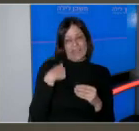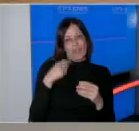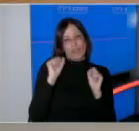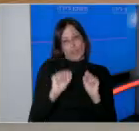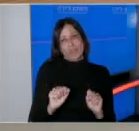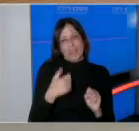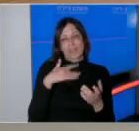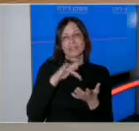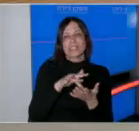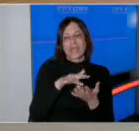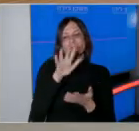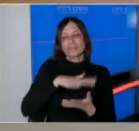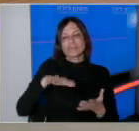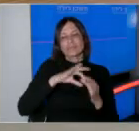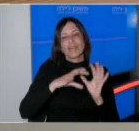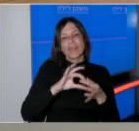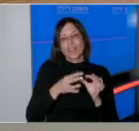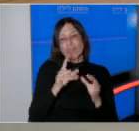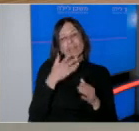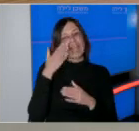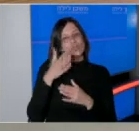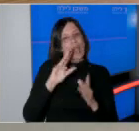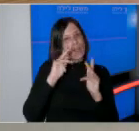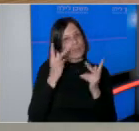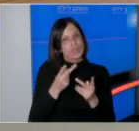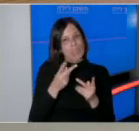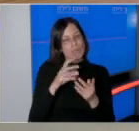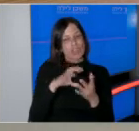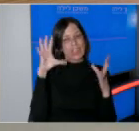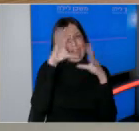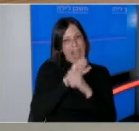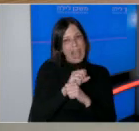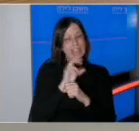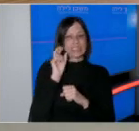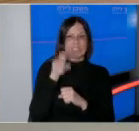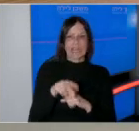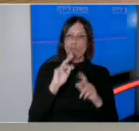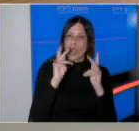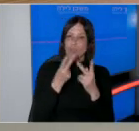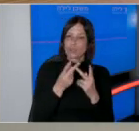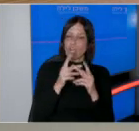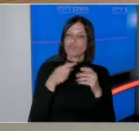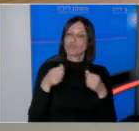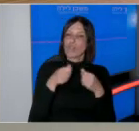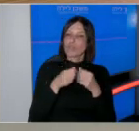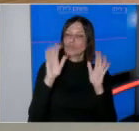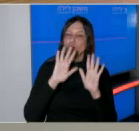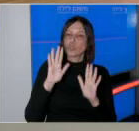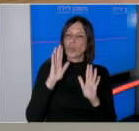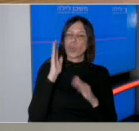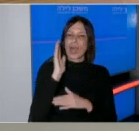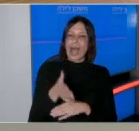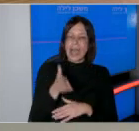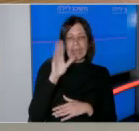בה. אנו נמצאים בכל המדיות החברתיות, תיכנסו לקבוצה שלנו משכן לילה, יצטרפו לקבוצה ושתפו את השידור החי שלנו. יש לנו שידור חי